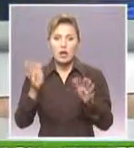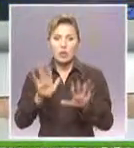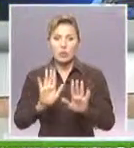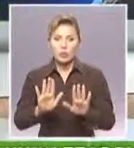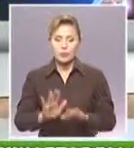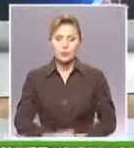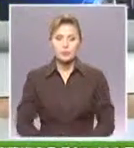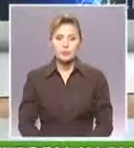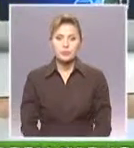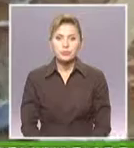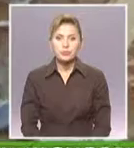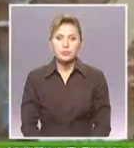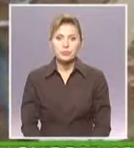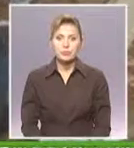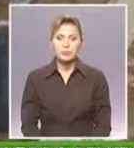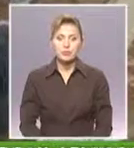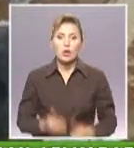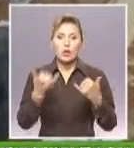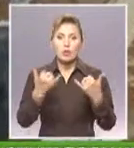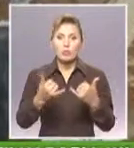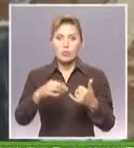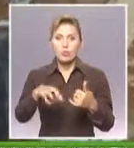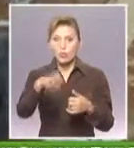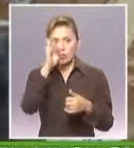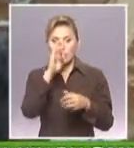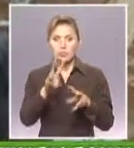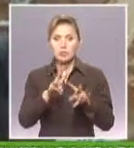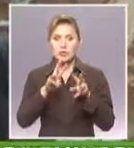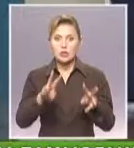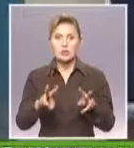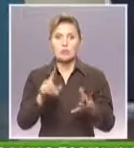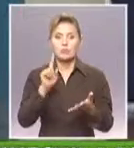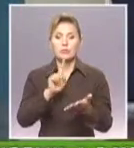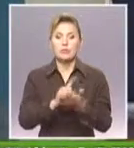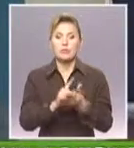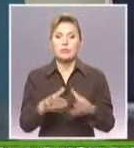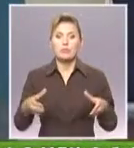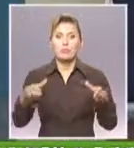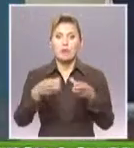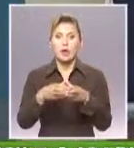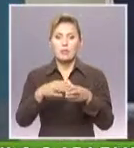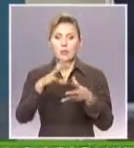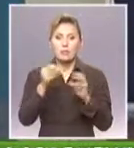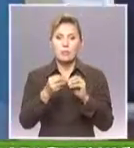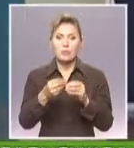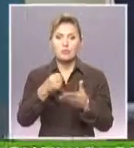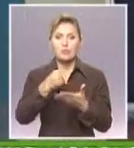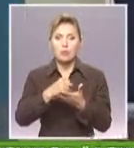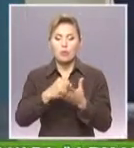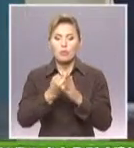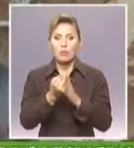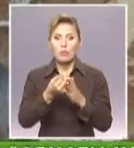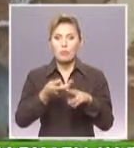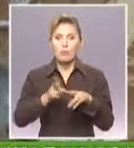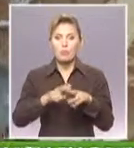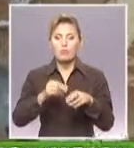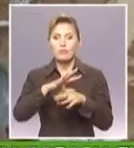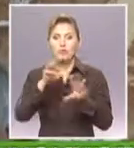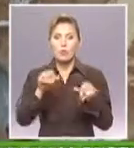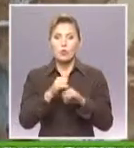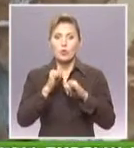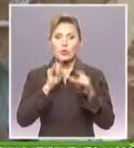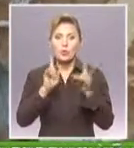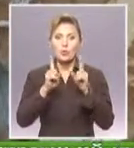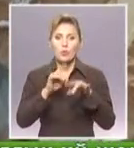қалды. Бүгін елорда төрінде министерліктердің міндеті бірігіп бағытына белгі қойылды. Бүкіл шенеунікті жинап кеңейтілген